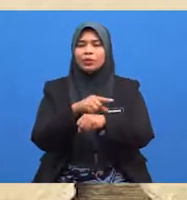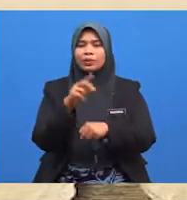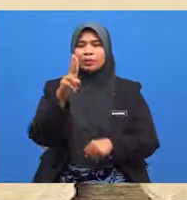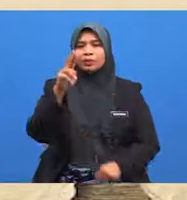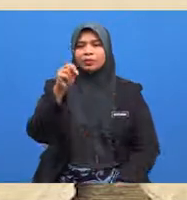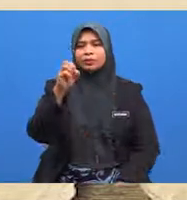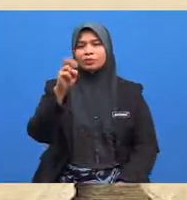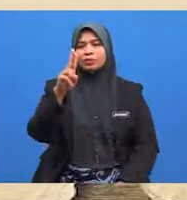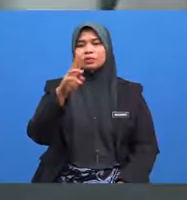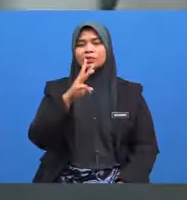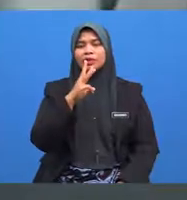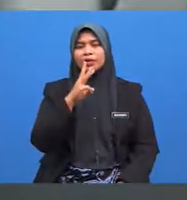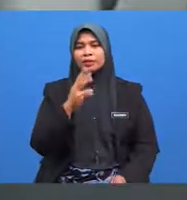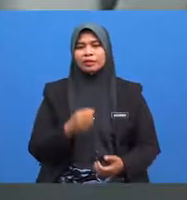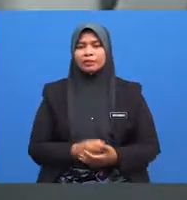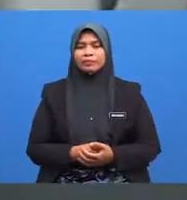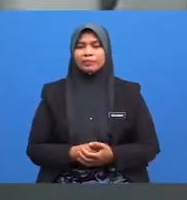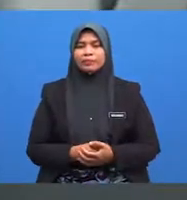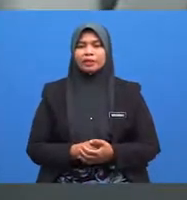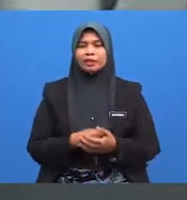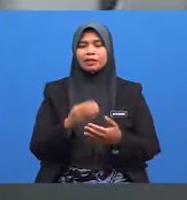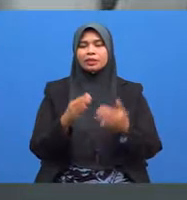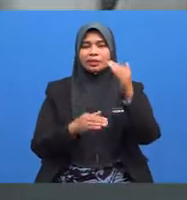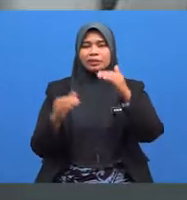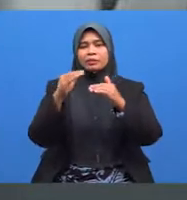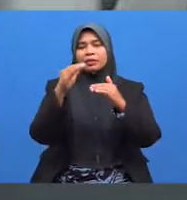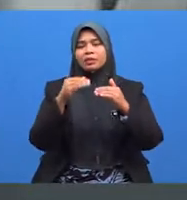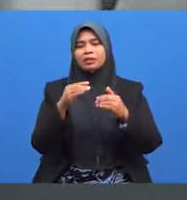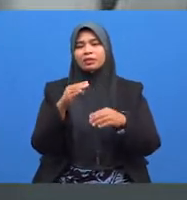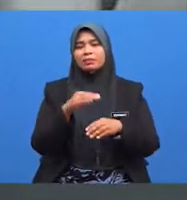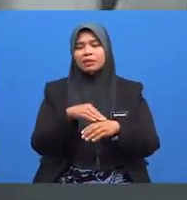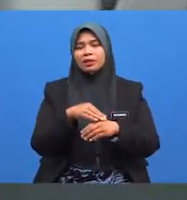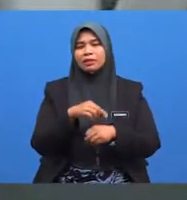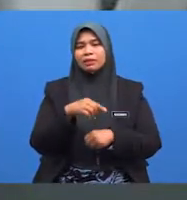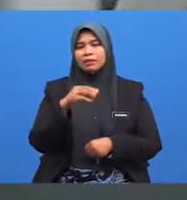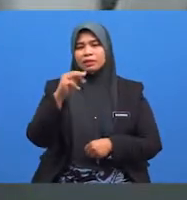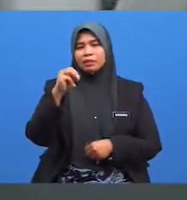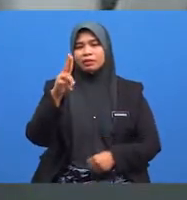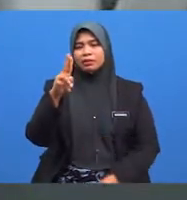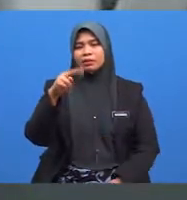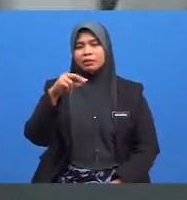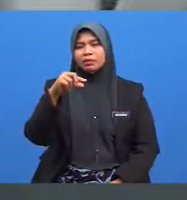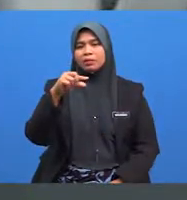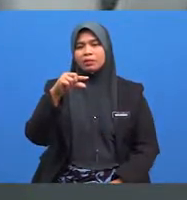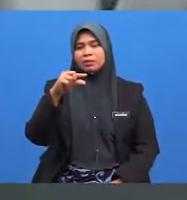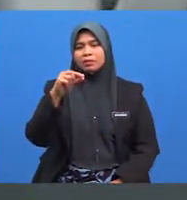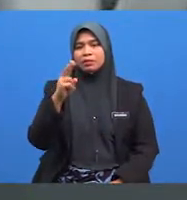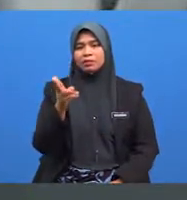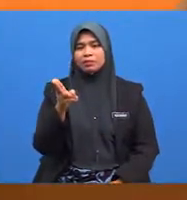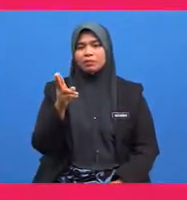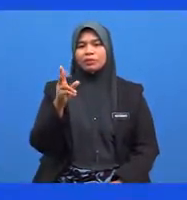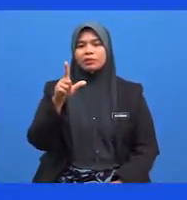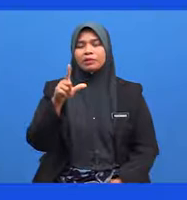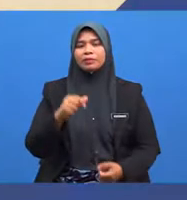bina. Seni bina India zaman Mughal turut mementingkan penggunaan unsur